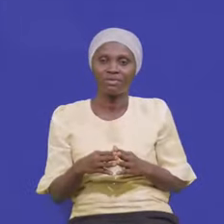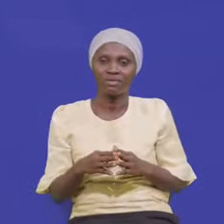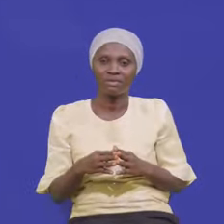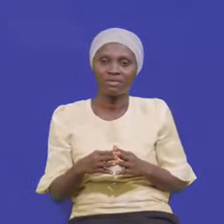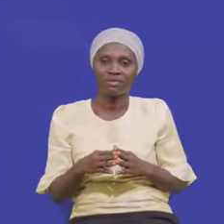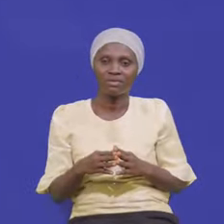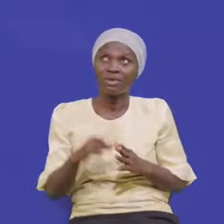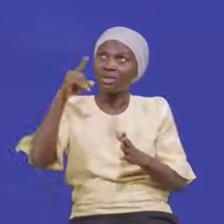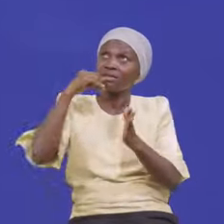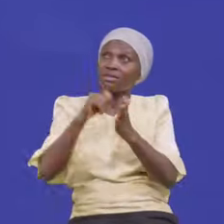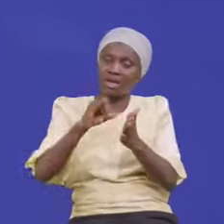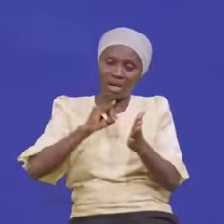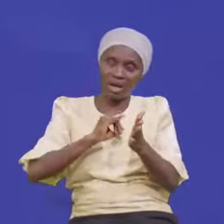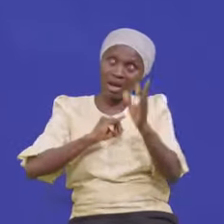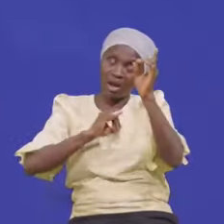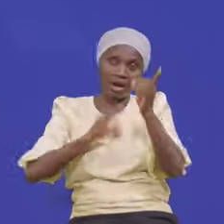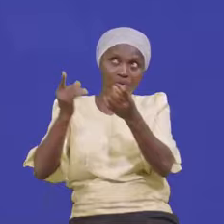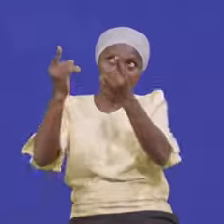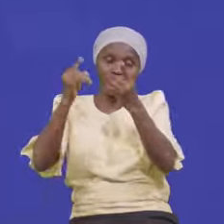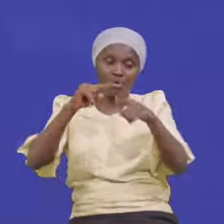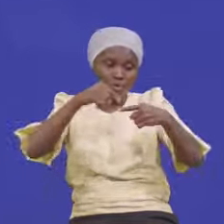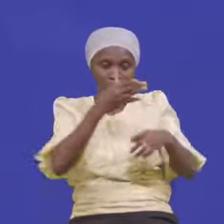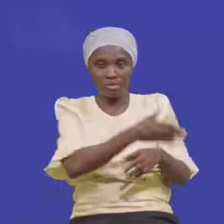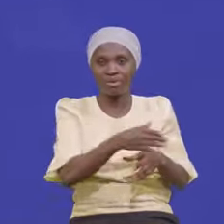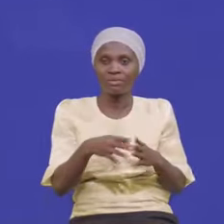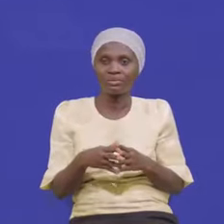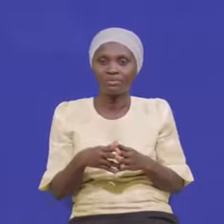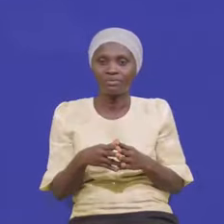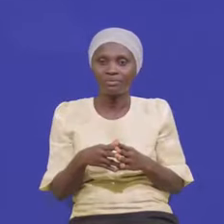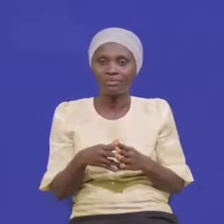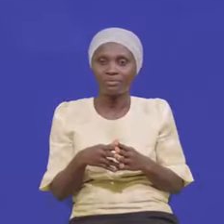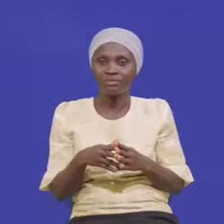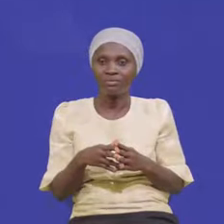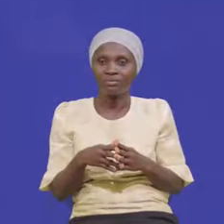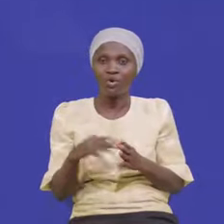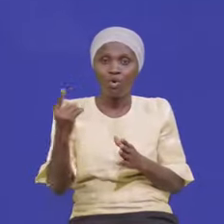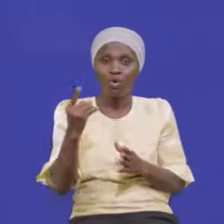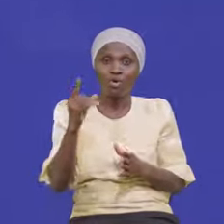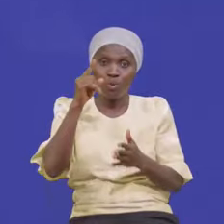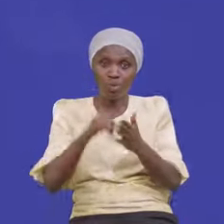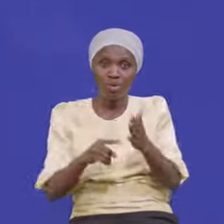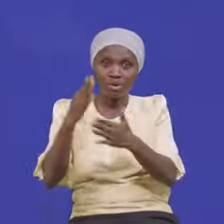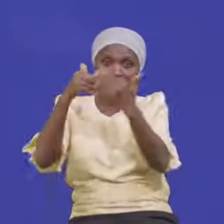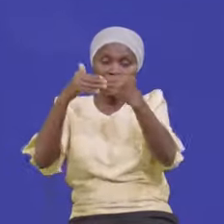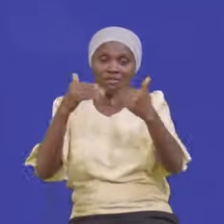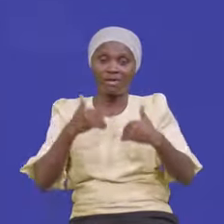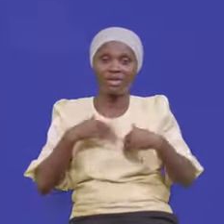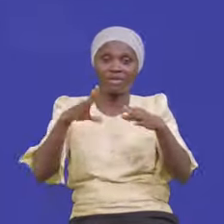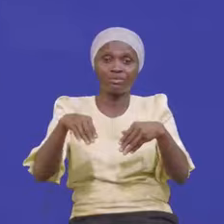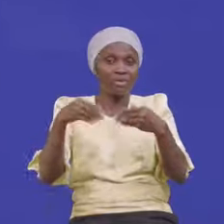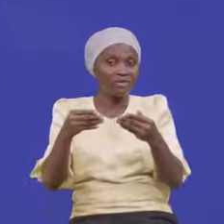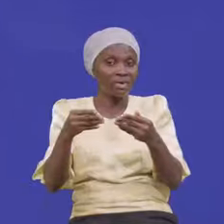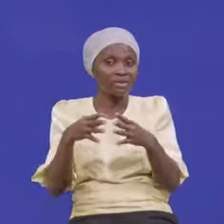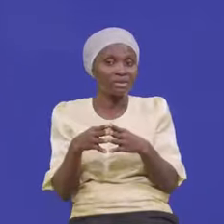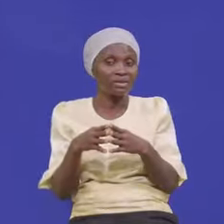go down there, ఆయన అంటున్నారు నేను అక్కడికి వెళ్తాను. Them only what heaven can supply, అక్కడ పరమందు నుండి ఇవ్వబడింది మాత్రమే